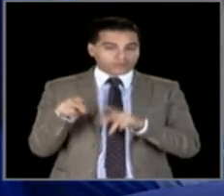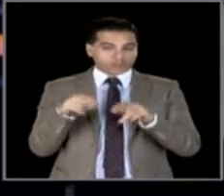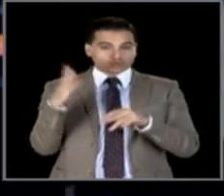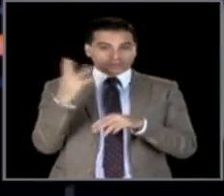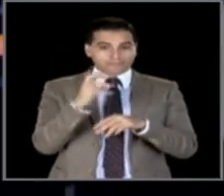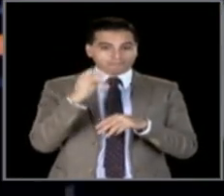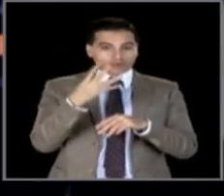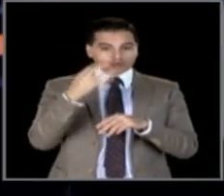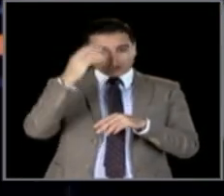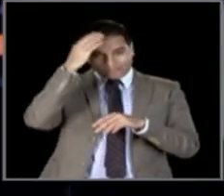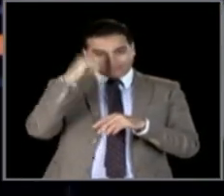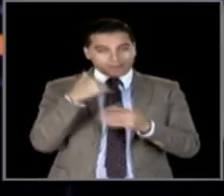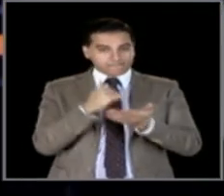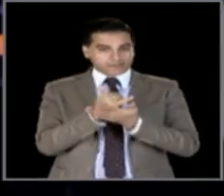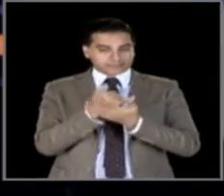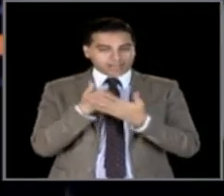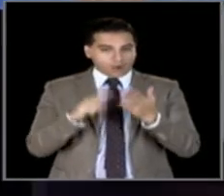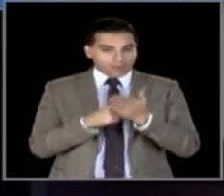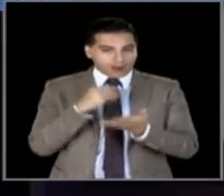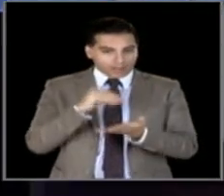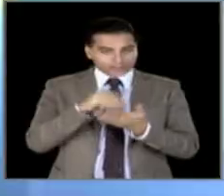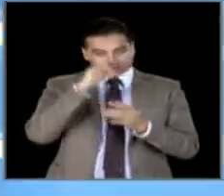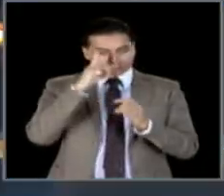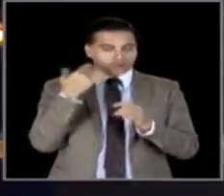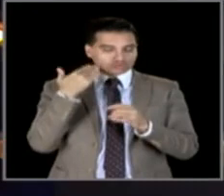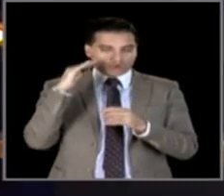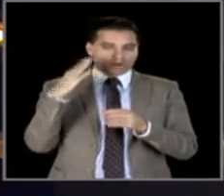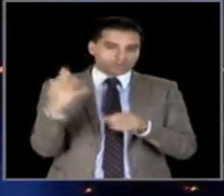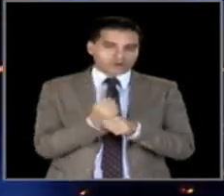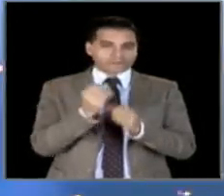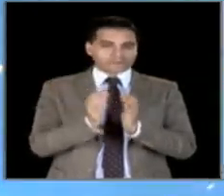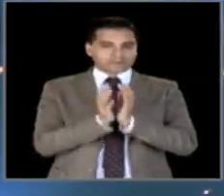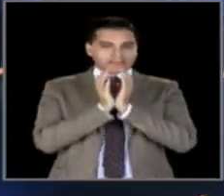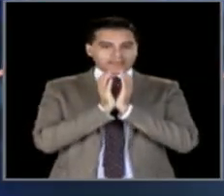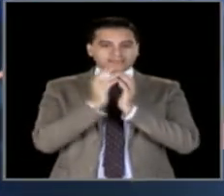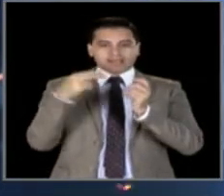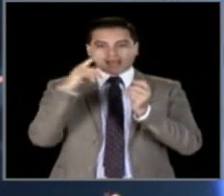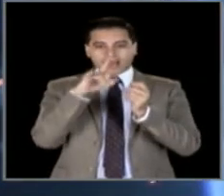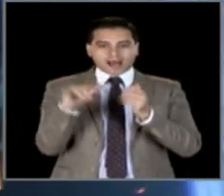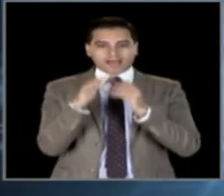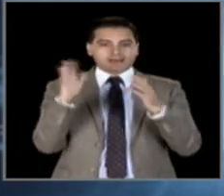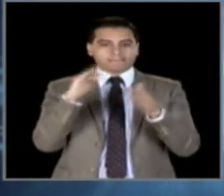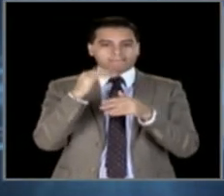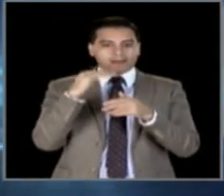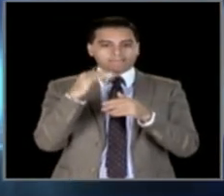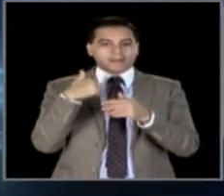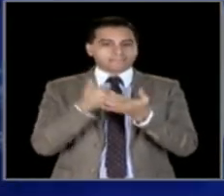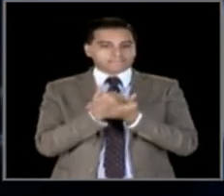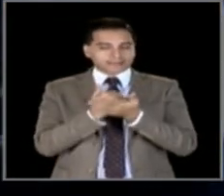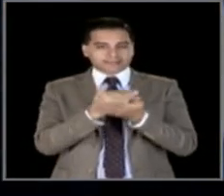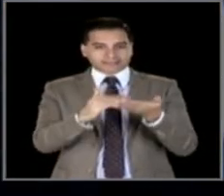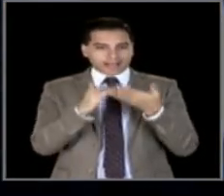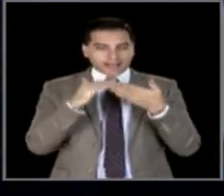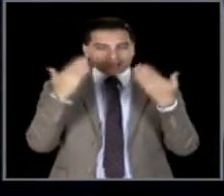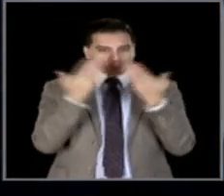للعباقرة أنا ومدرستي، وإن شاء الله هنأدي بأداء مشرف وهنرجع بالكأس. وعلي محمد. المدرسة ساعدتنا وضربتنا كويس على الأجواء